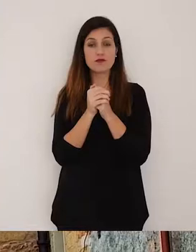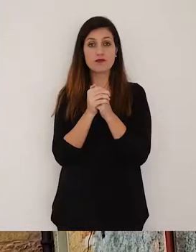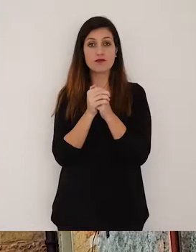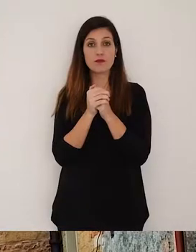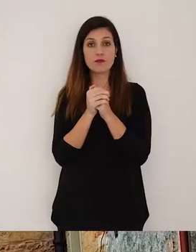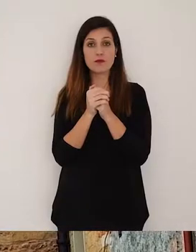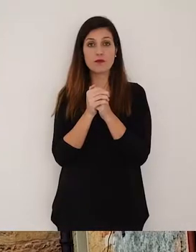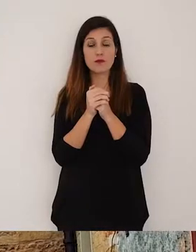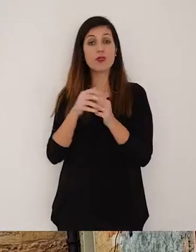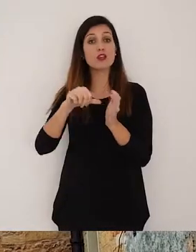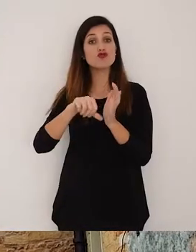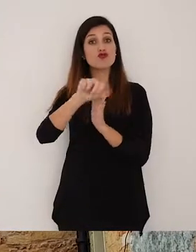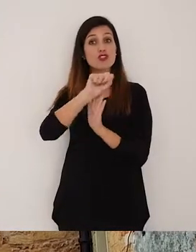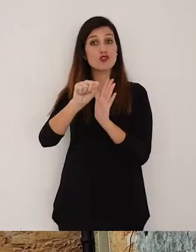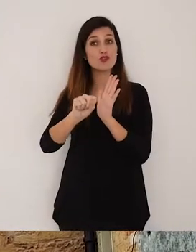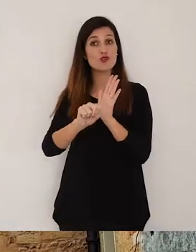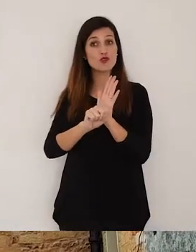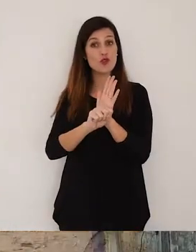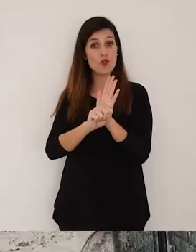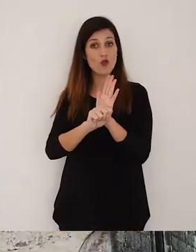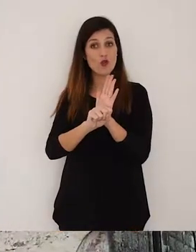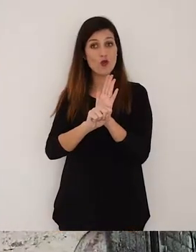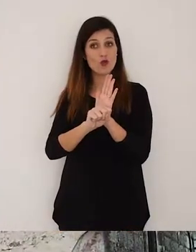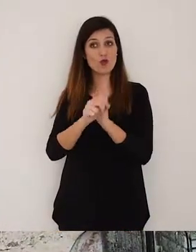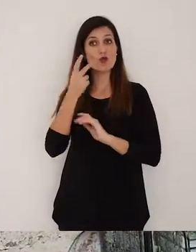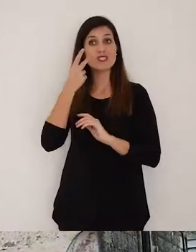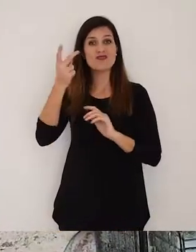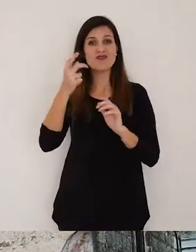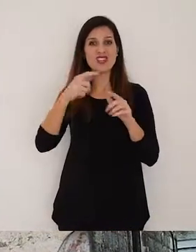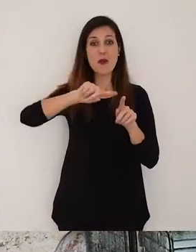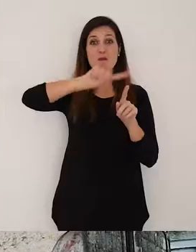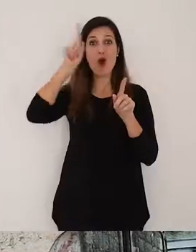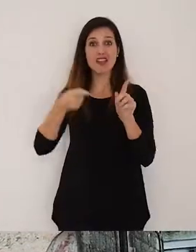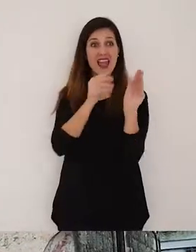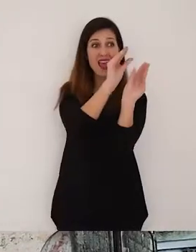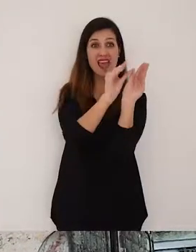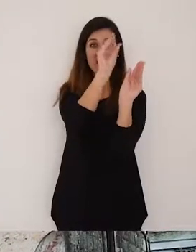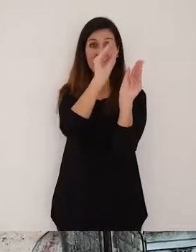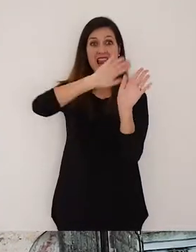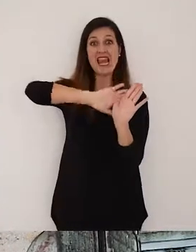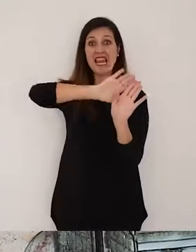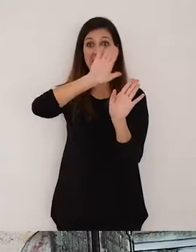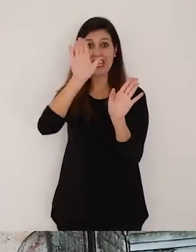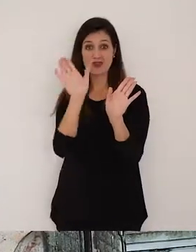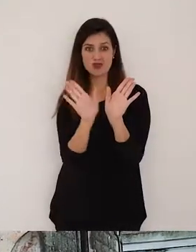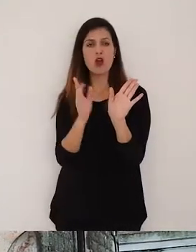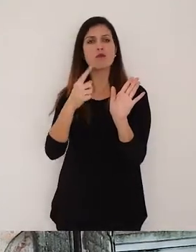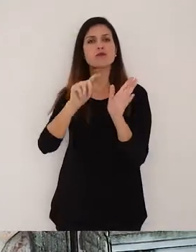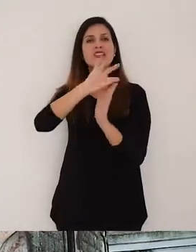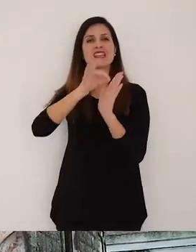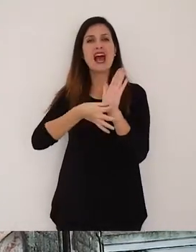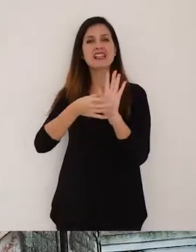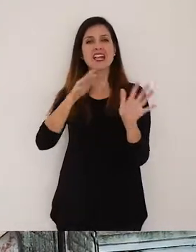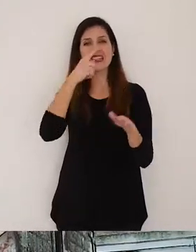Nel cuore migianese fa sfoggio il bugnato liscio, il quale incornicia gli antichi portali intagliati secondo il gusto